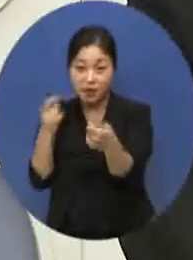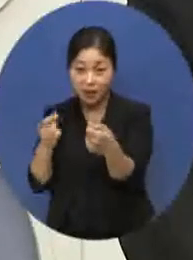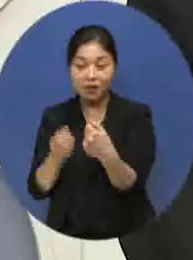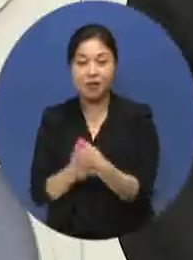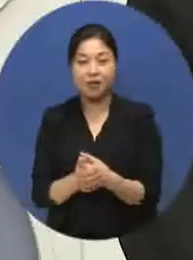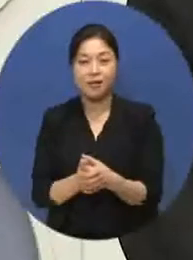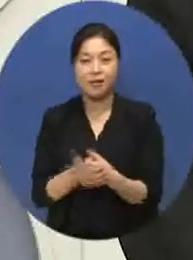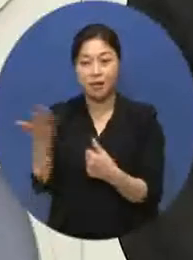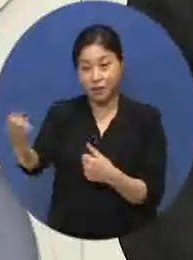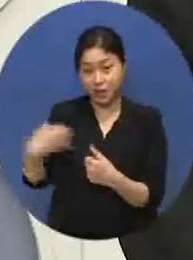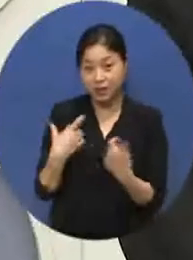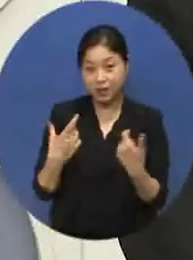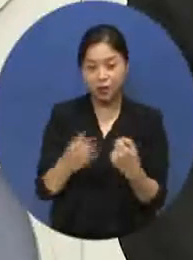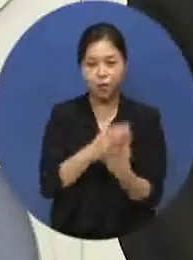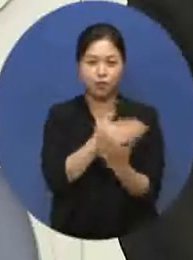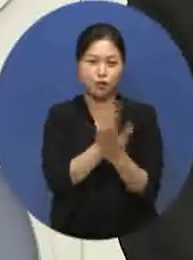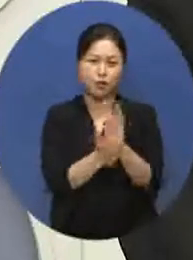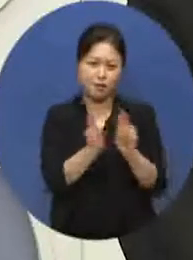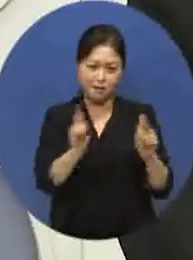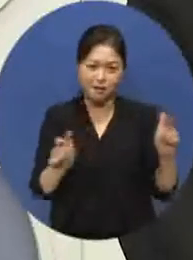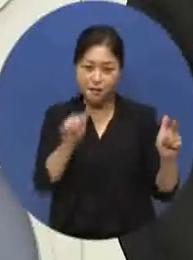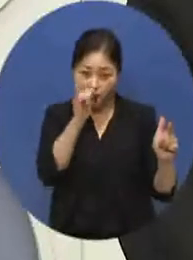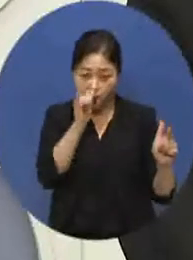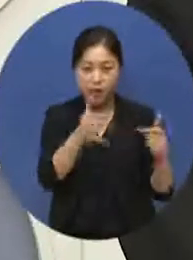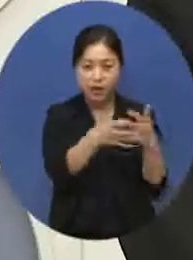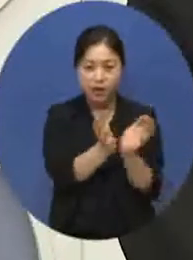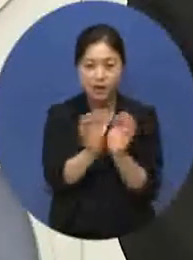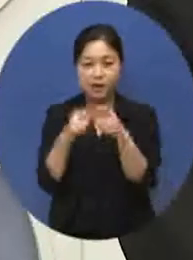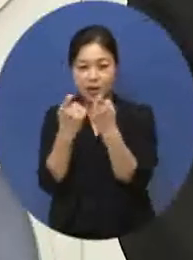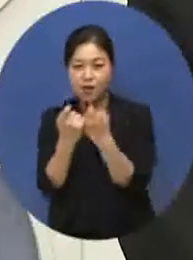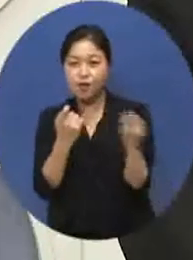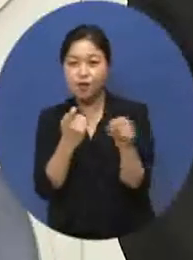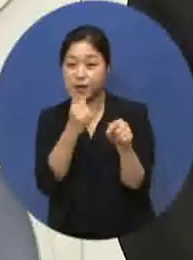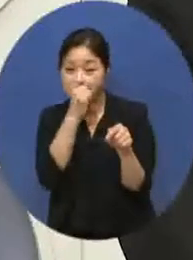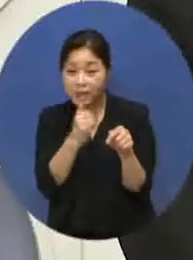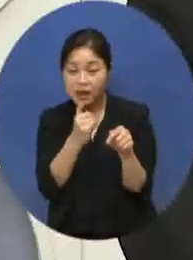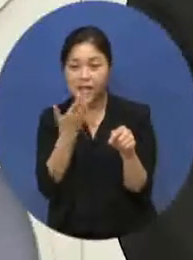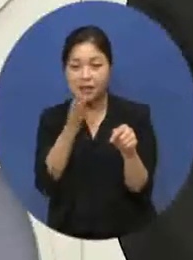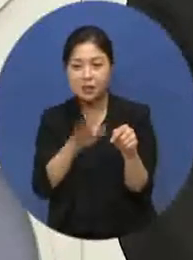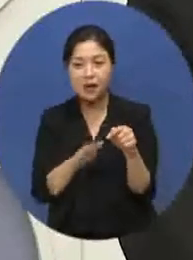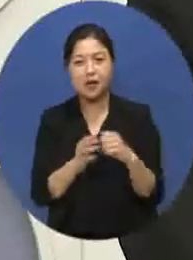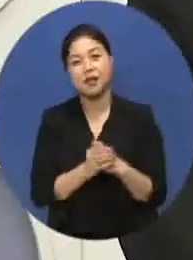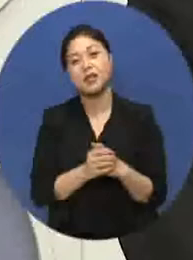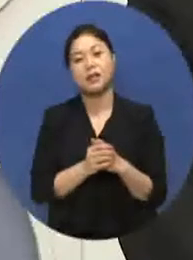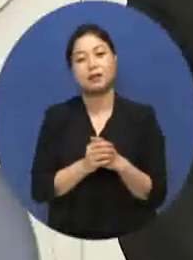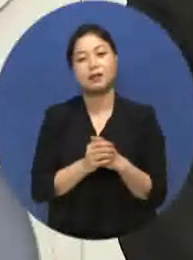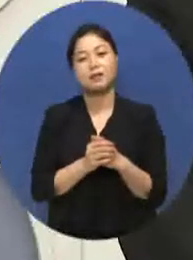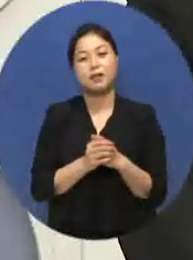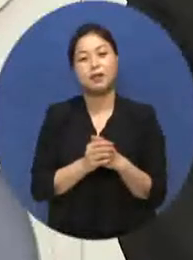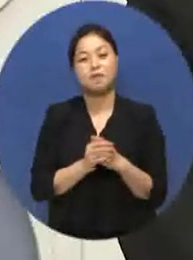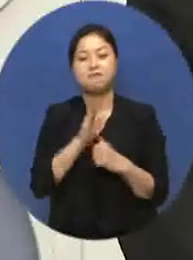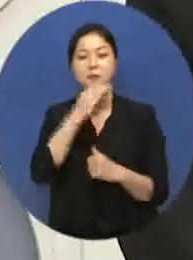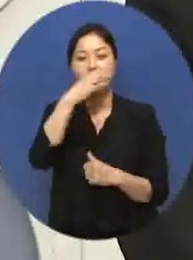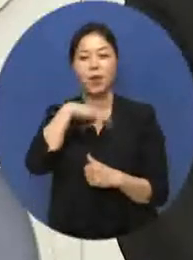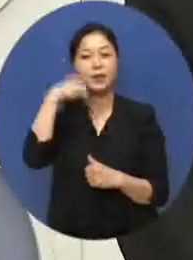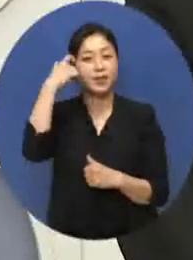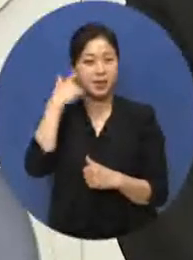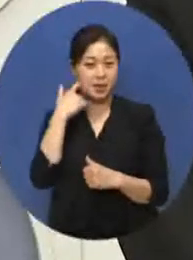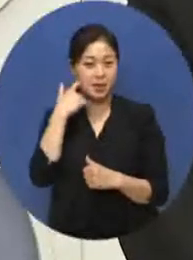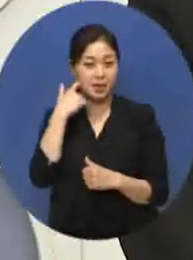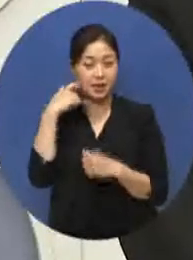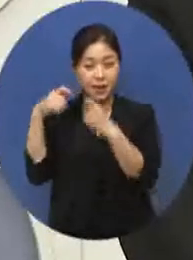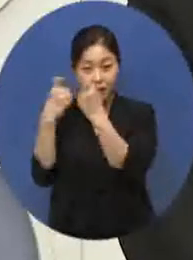대로 분야는 다양하고 또 단체와 개인이 있는데 그래도 특별히 인상적인 보람을 느낀